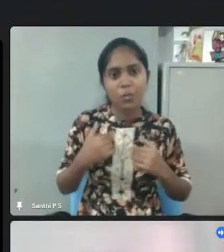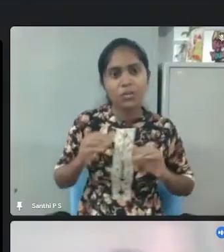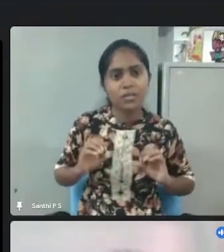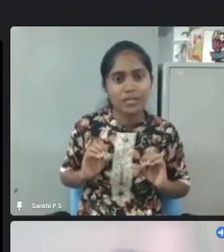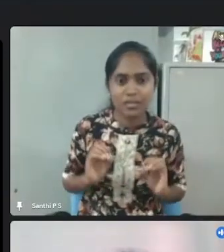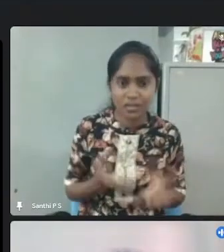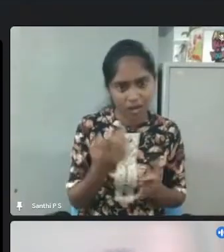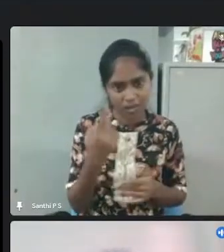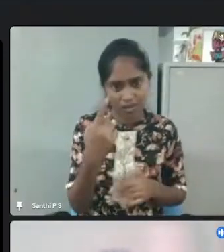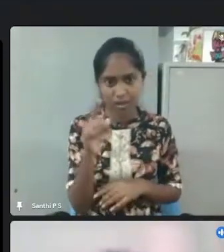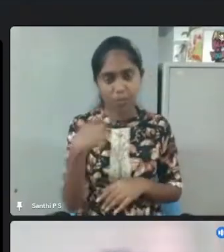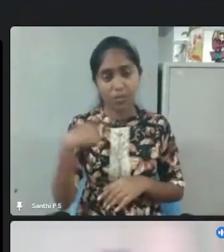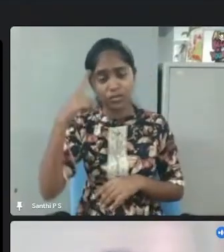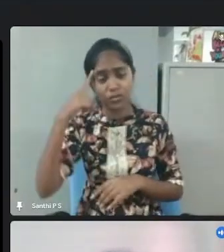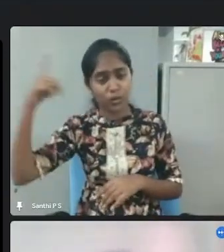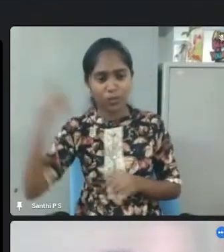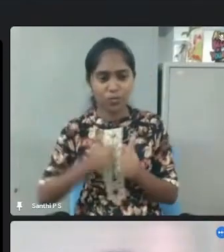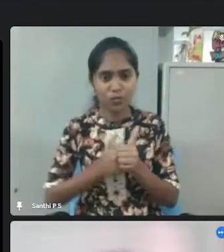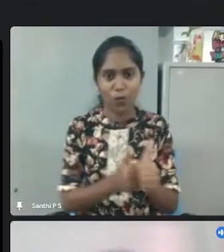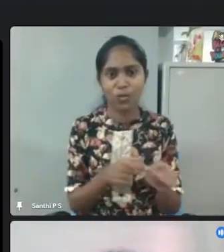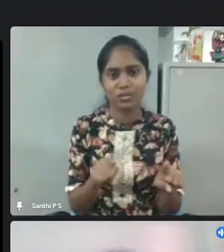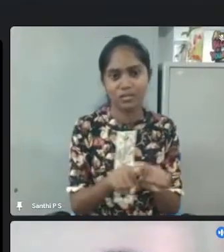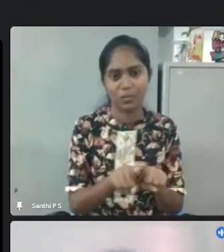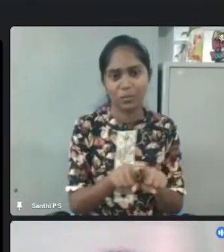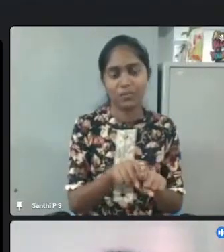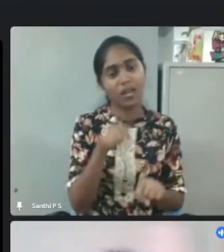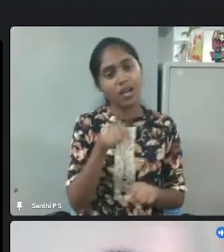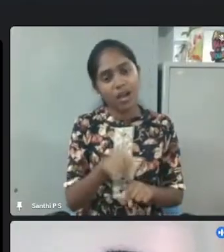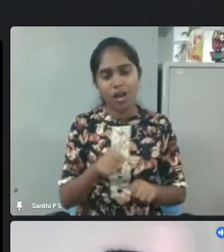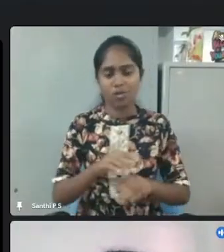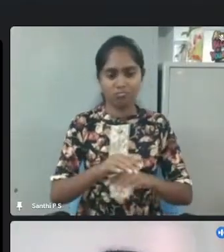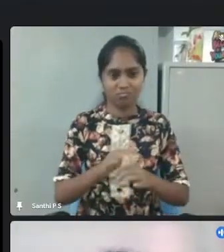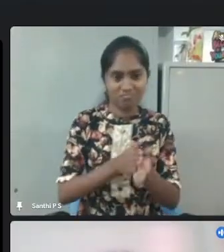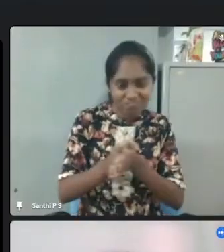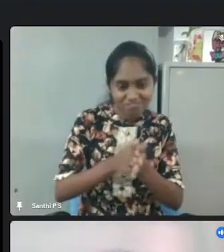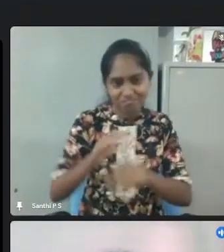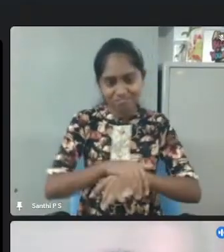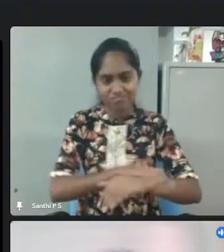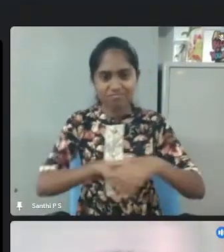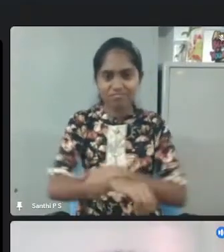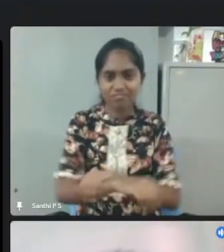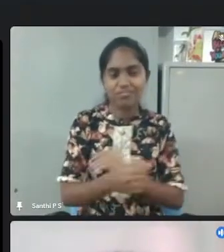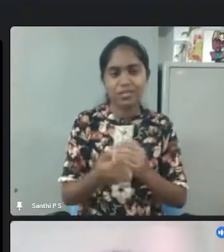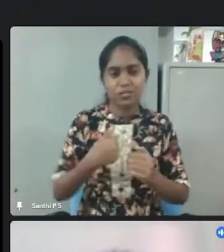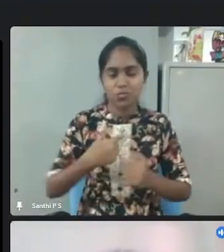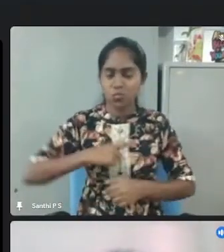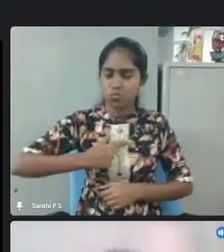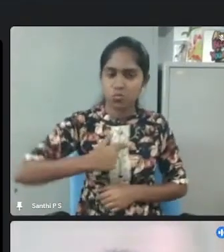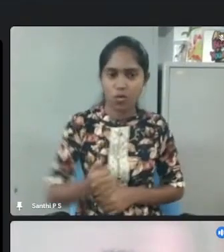നമ്മളുടെ സ്വപ്നങ്ങളെ പിന്തുടർന്നു പോകുന്നത്. അപ്പൊ അതിനുള്ള മോട്ടിവേഷൻ, അതിനുള്ള പ്രചോദനം, അതിനുള്ള